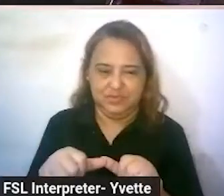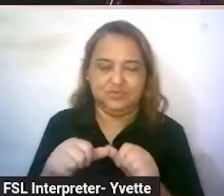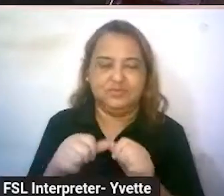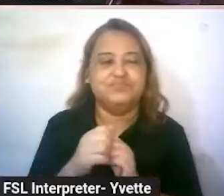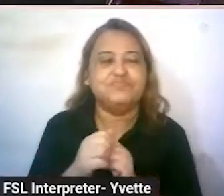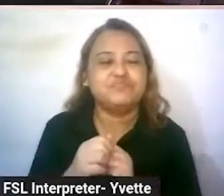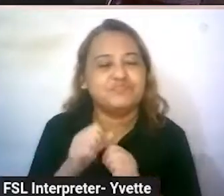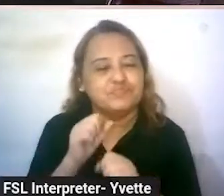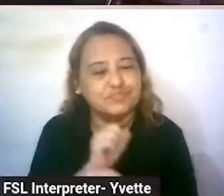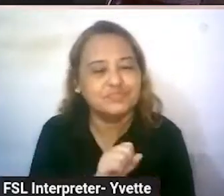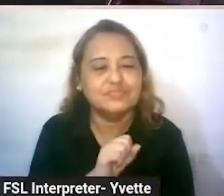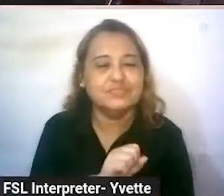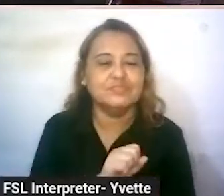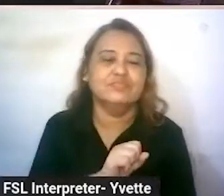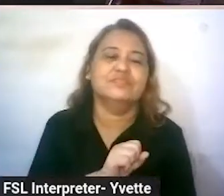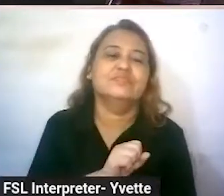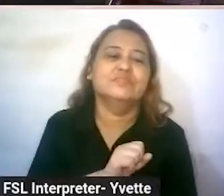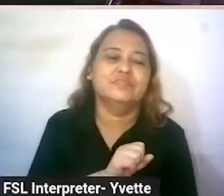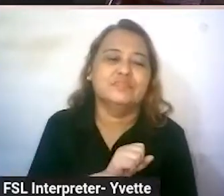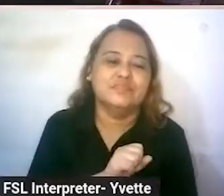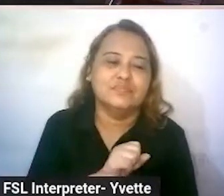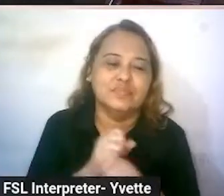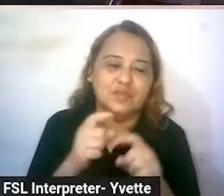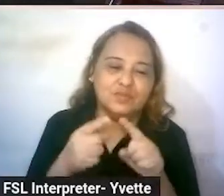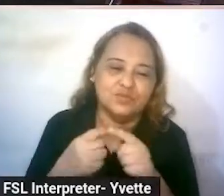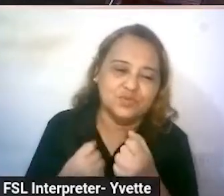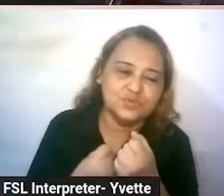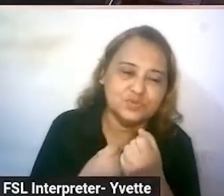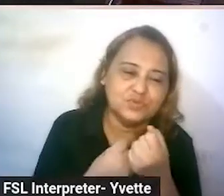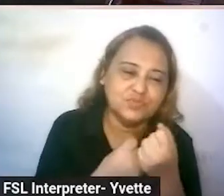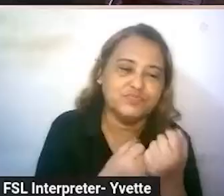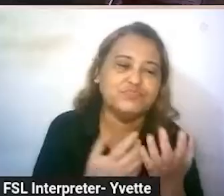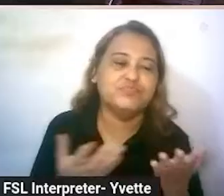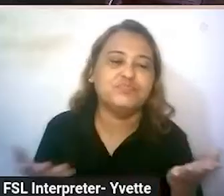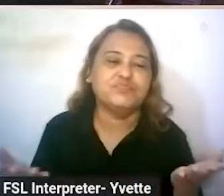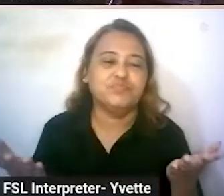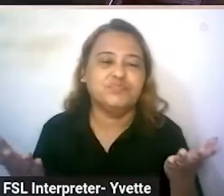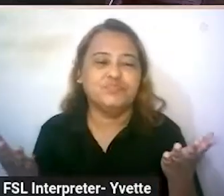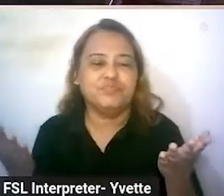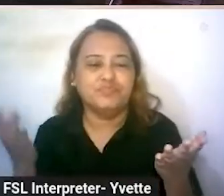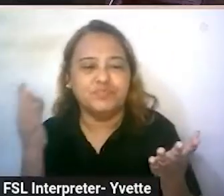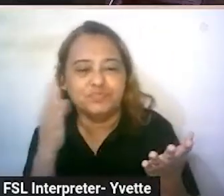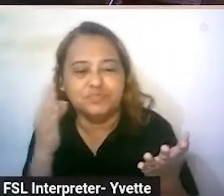to work and to support my fellow